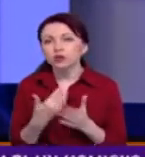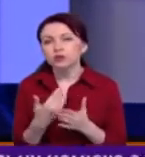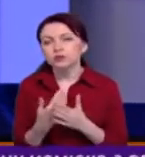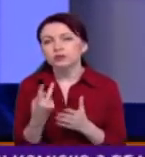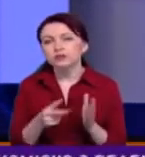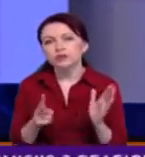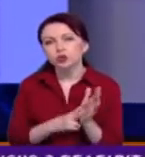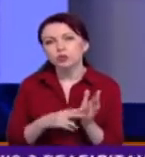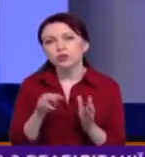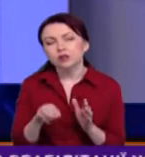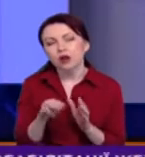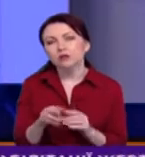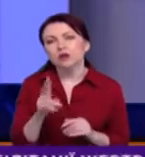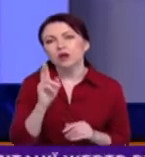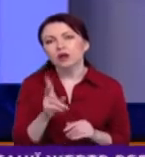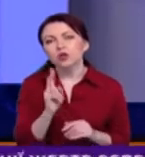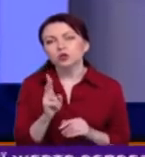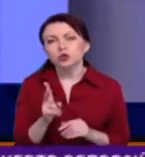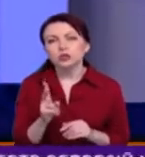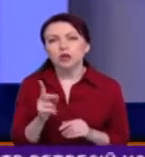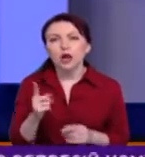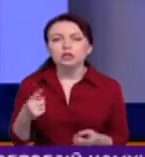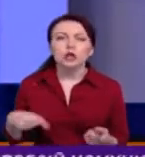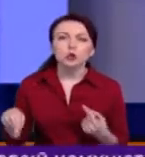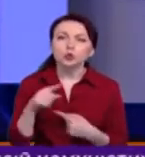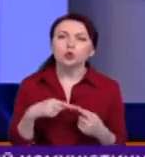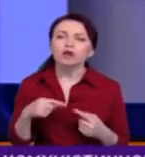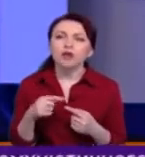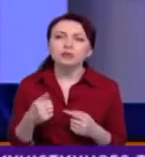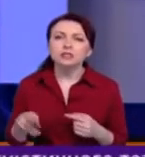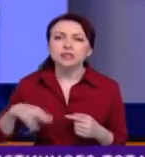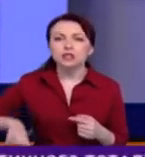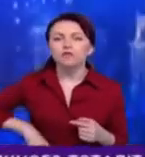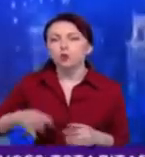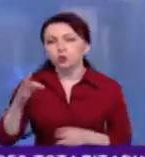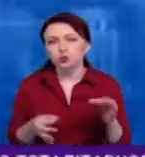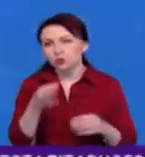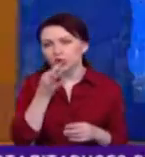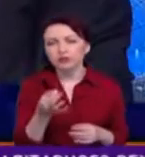27 травня, хтось навіть з окружного адміністративного суду сказав взагалі